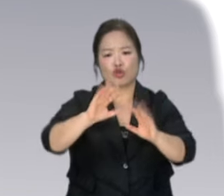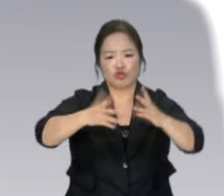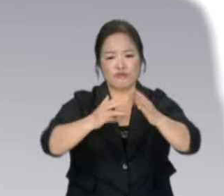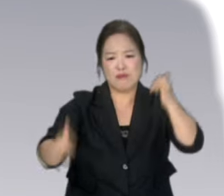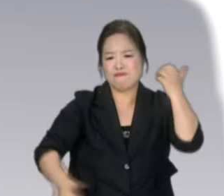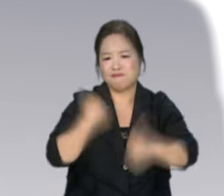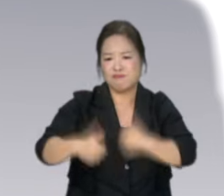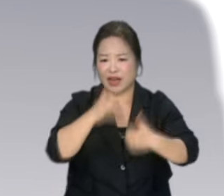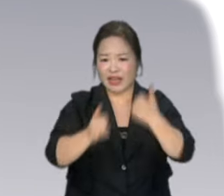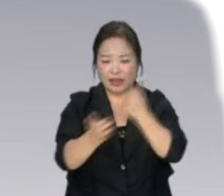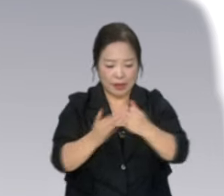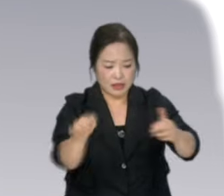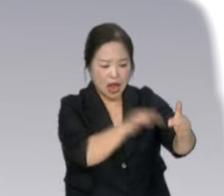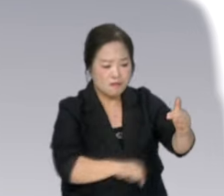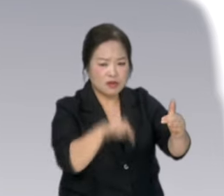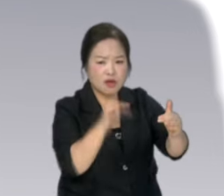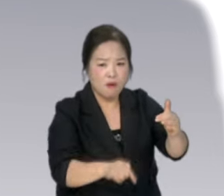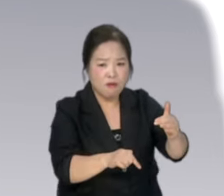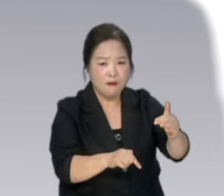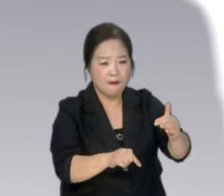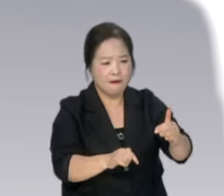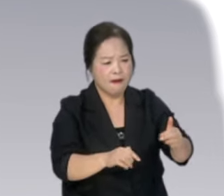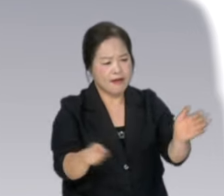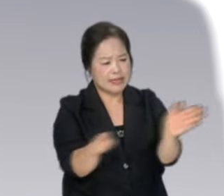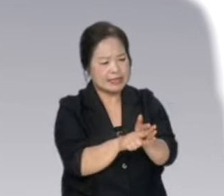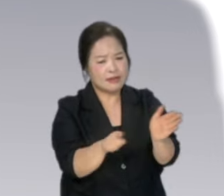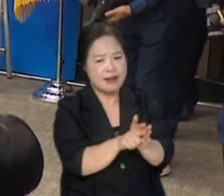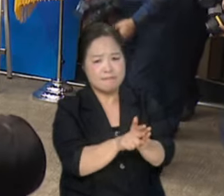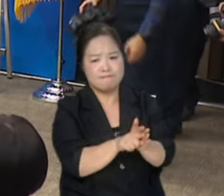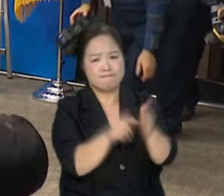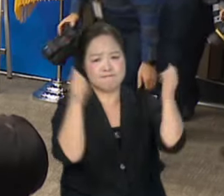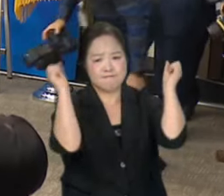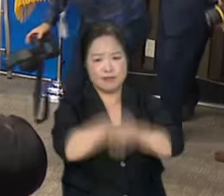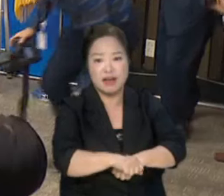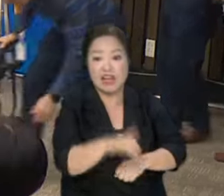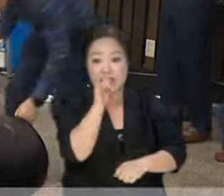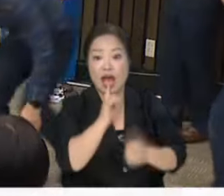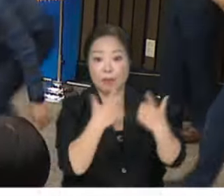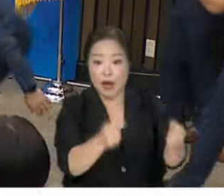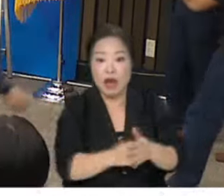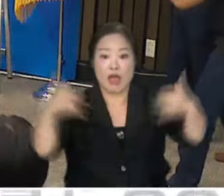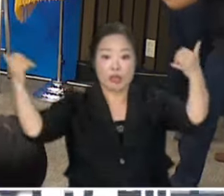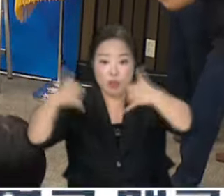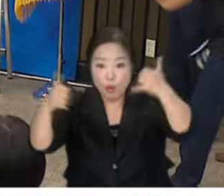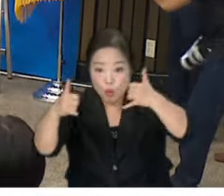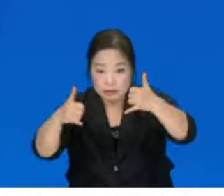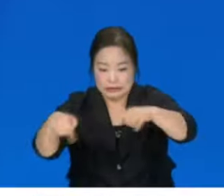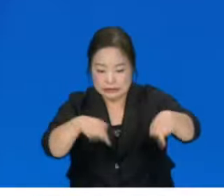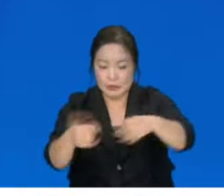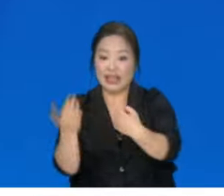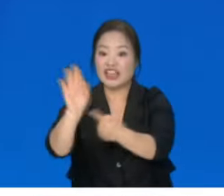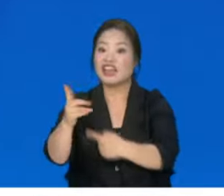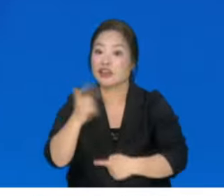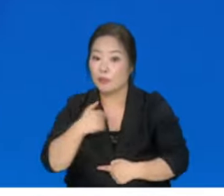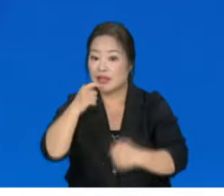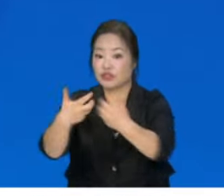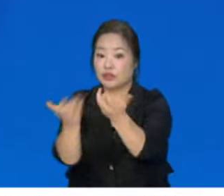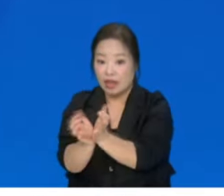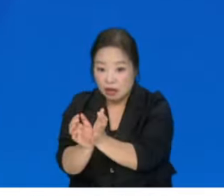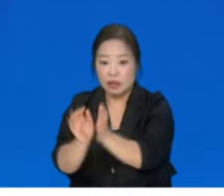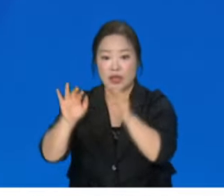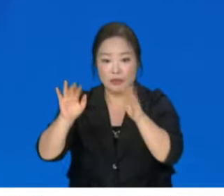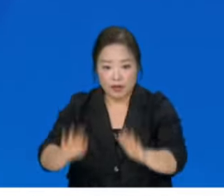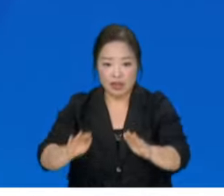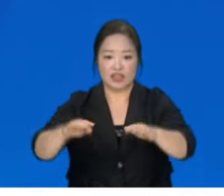있다며 내부적으로 불쾌감이 쌓이고 있다고 말했습니다. 녹음본을 공개한 민주당은 이튿날에도